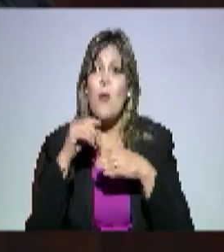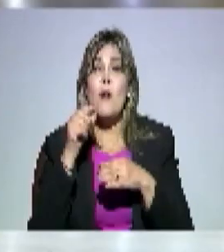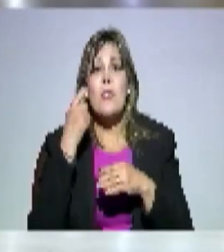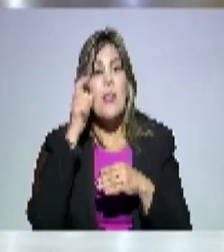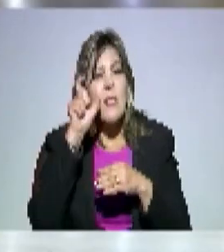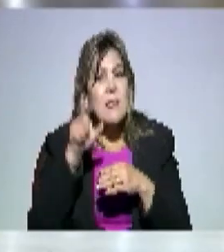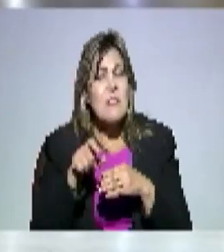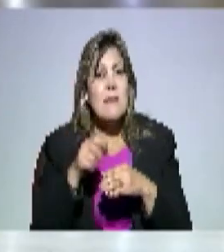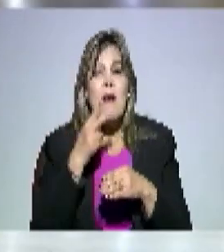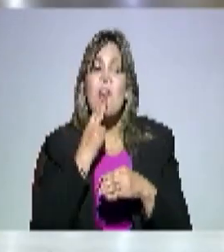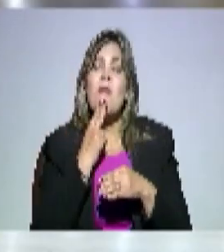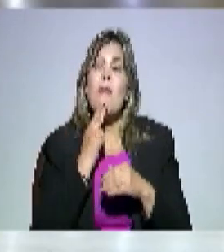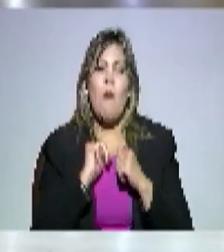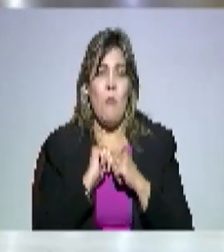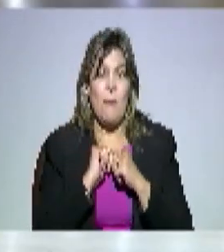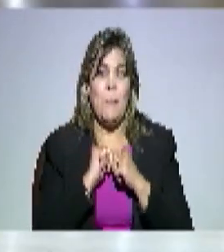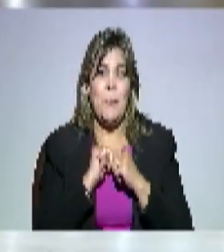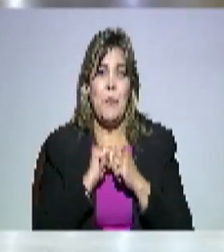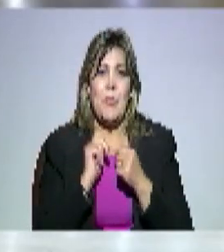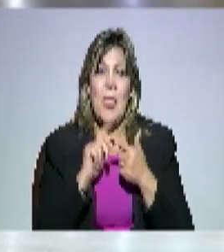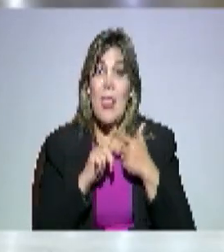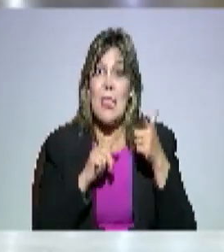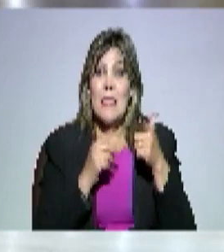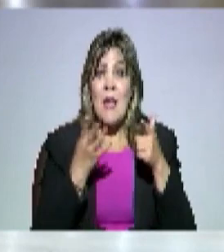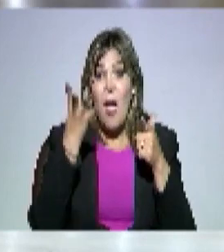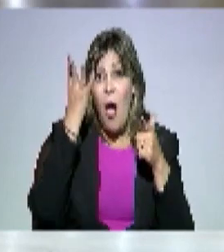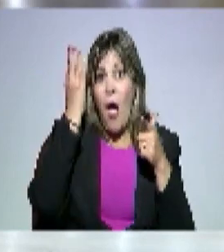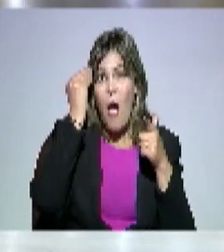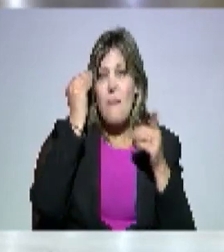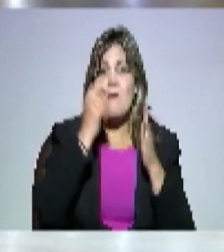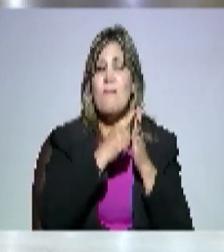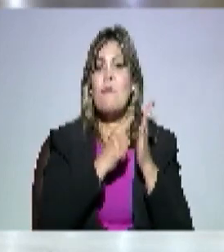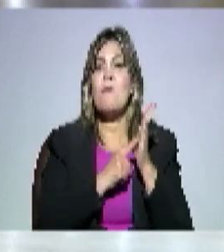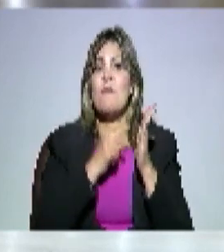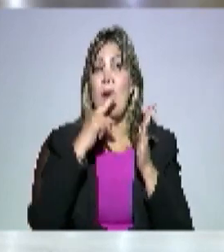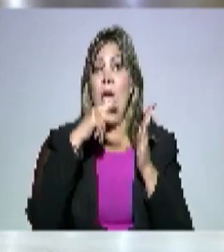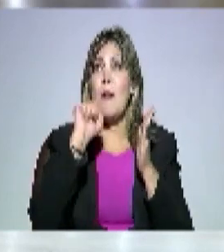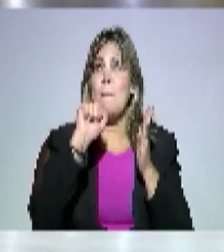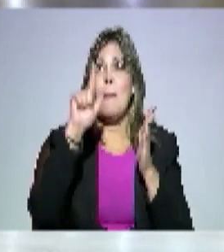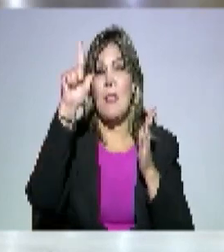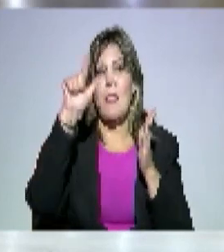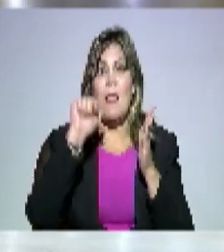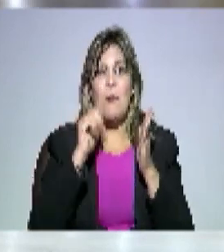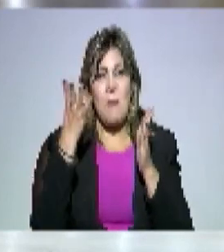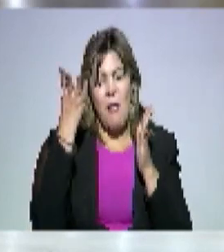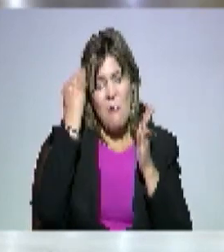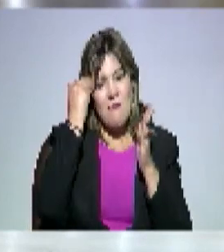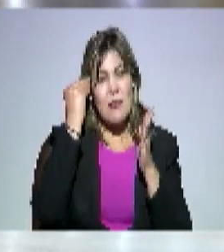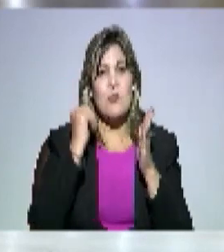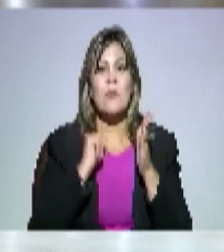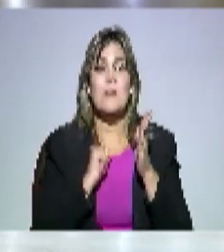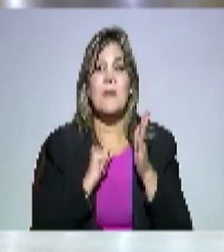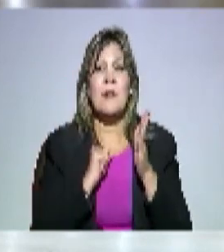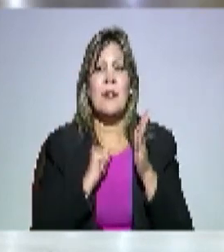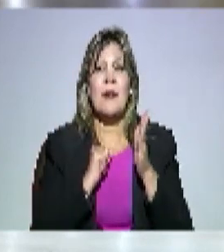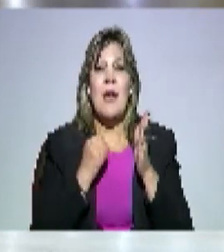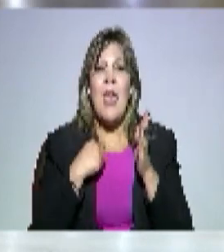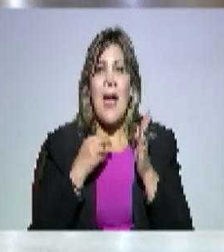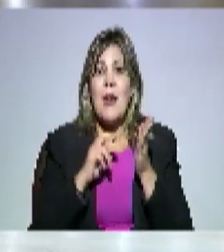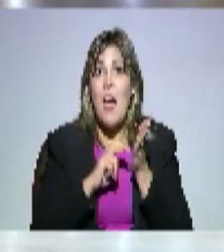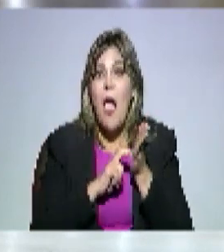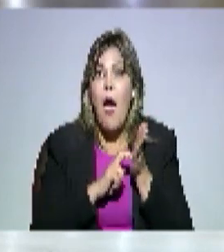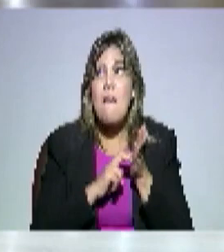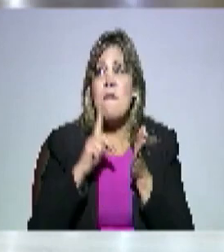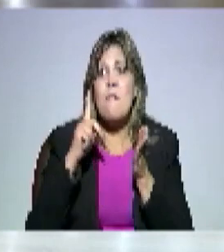التقوى نمره انين حفظ وصيه ربنا اعرف وصيه ربنا انا اتقي ربنا يعني ايه يعني اخاف